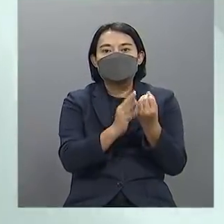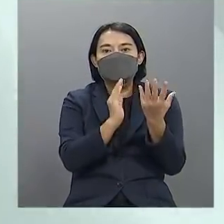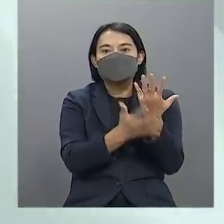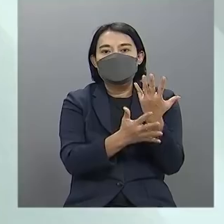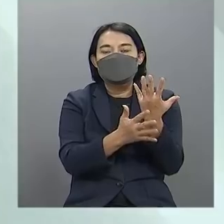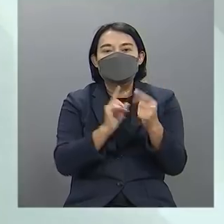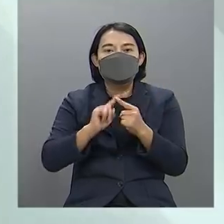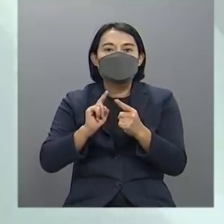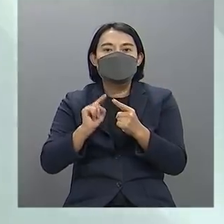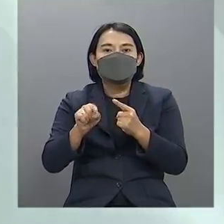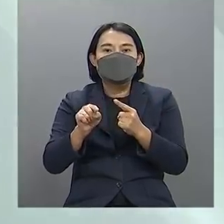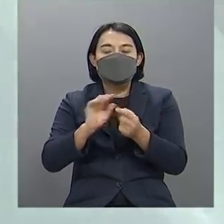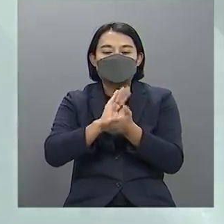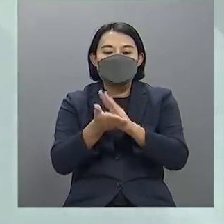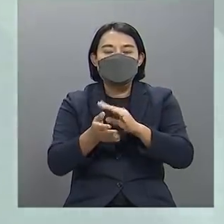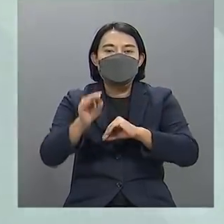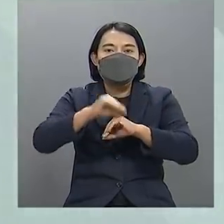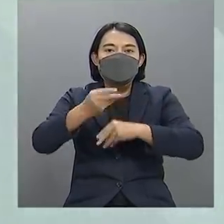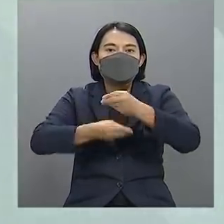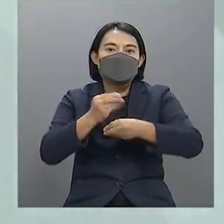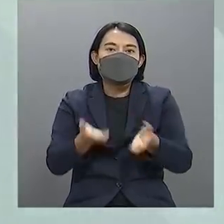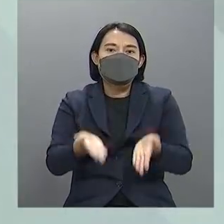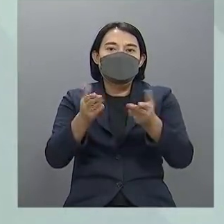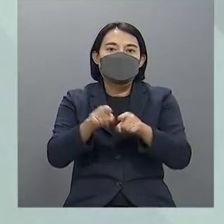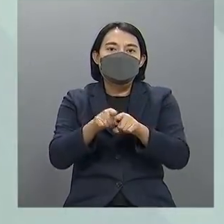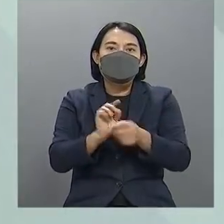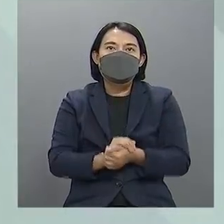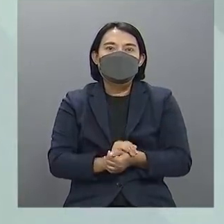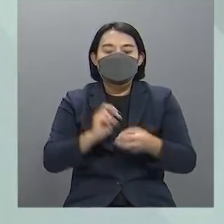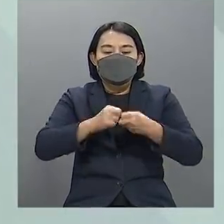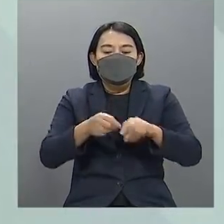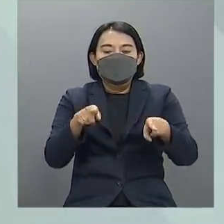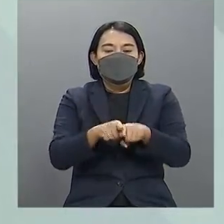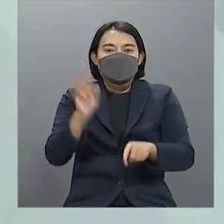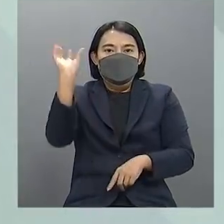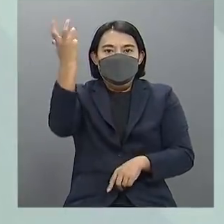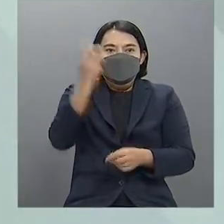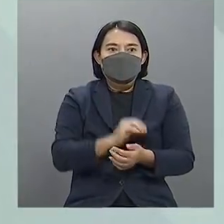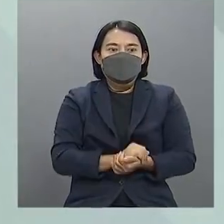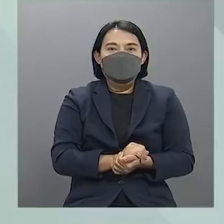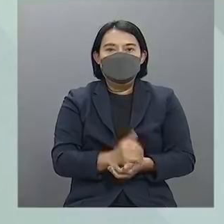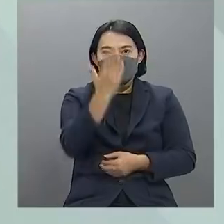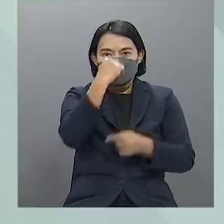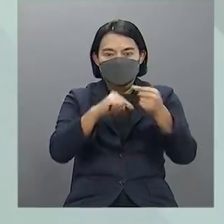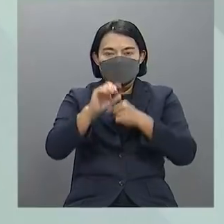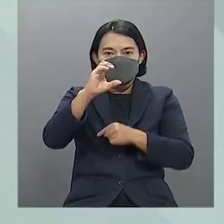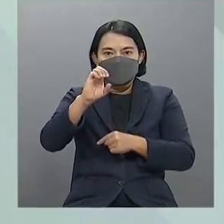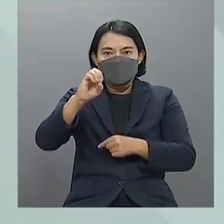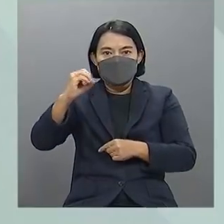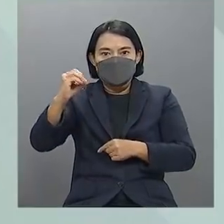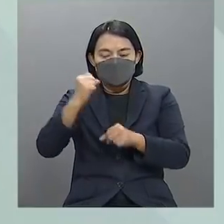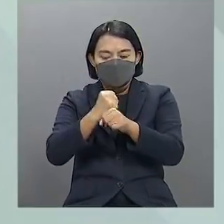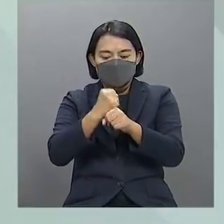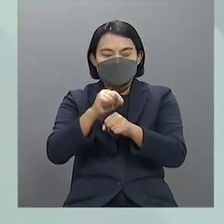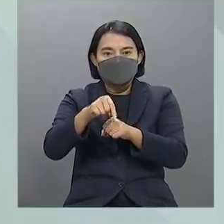สูงขึ้นอีกปัญหานี้ไม่ใช่แค่ไทยค่ะเกิดขึ้นทั่วโลกเพราะว่าข้อมูลจาก CEO ที่เขาเป็นผู้ผลิตปุ๋ยรายใหญ่ของโลกอย่